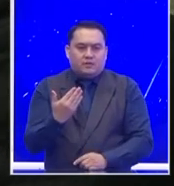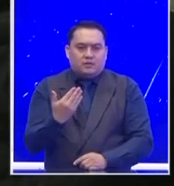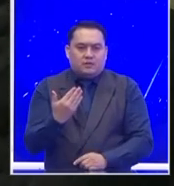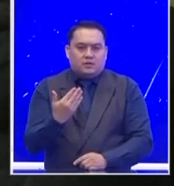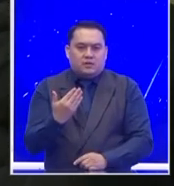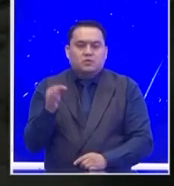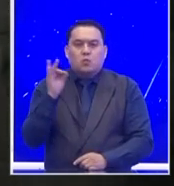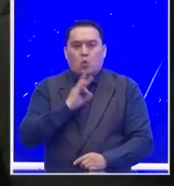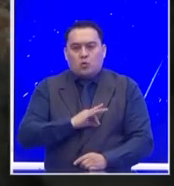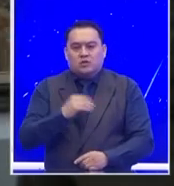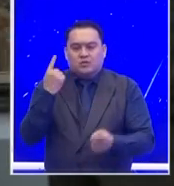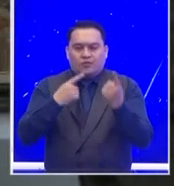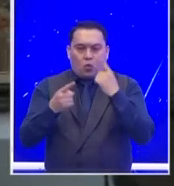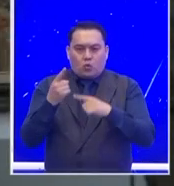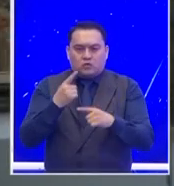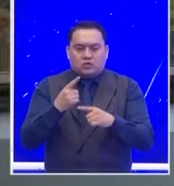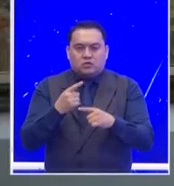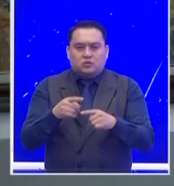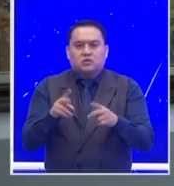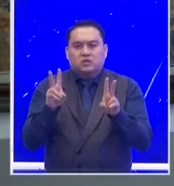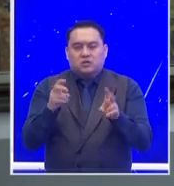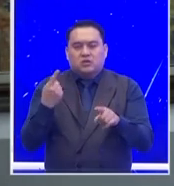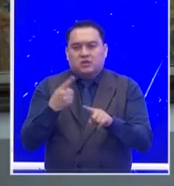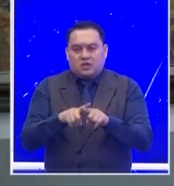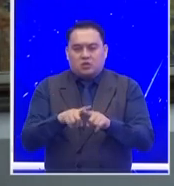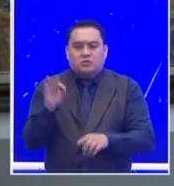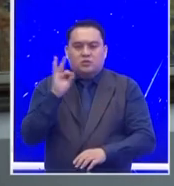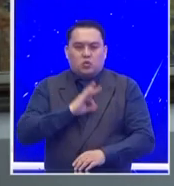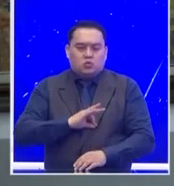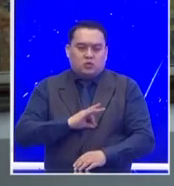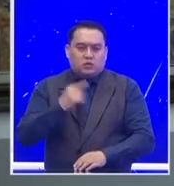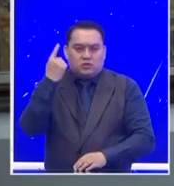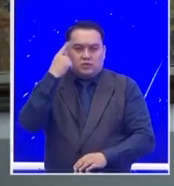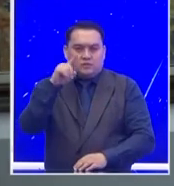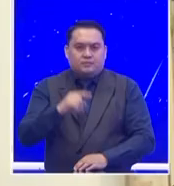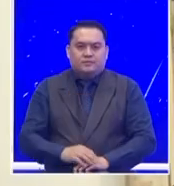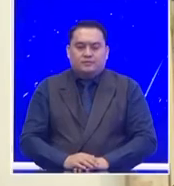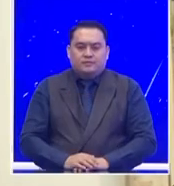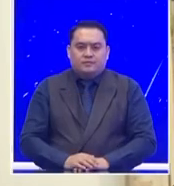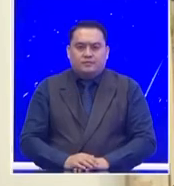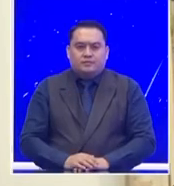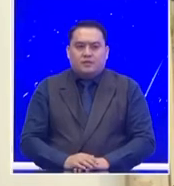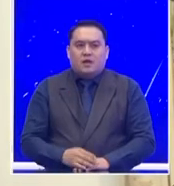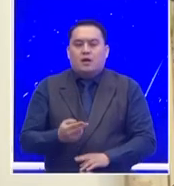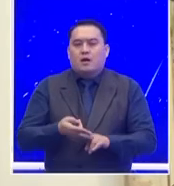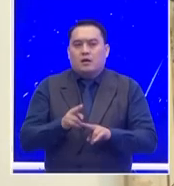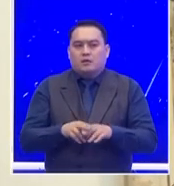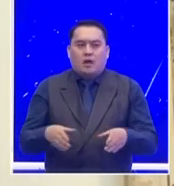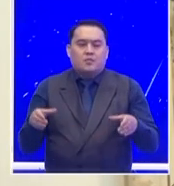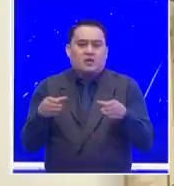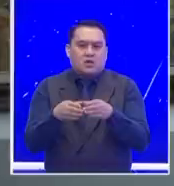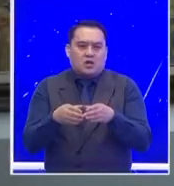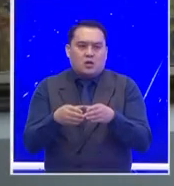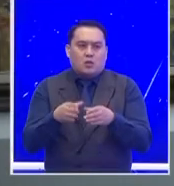которые используют в своем творчестве пастозную технику, которую изобрел Жанатай Шарденов. Это объединение, оно